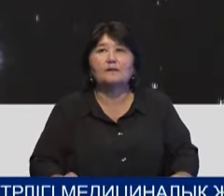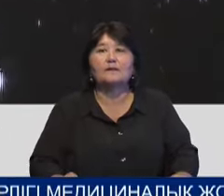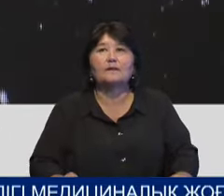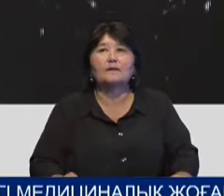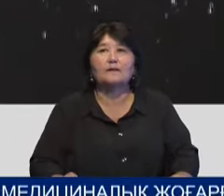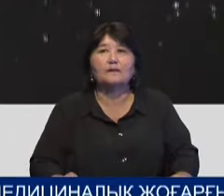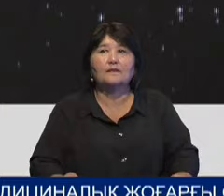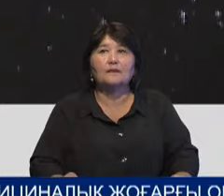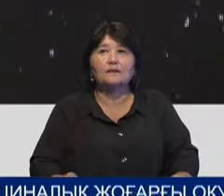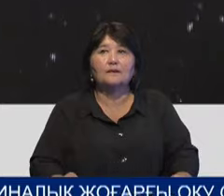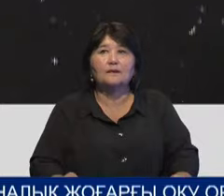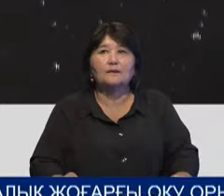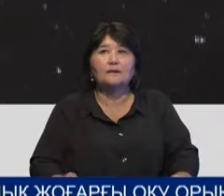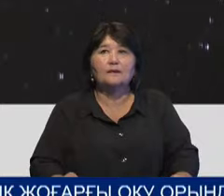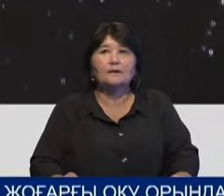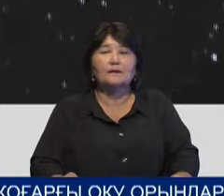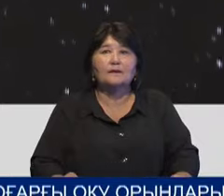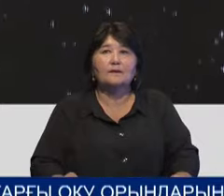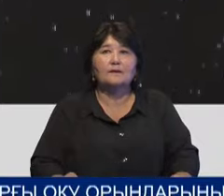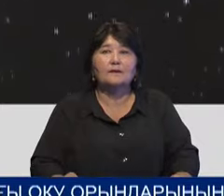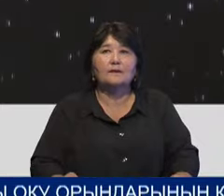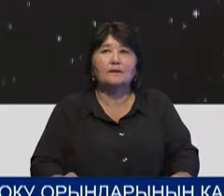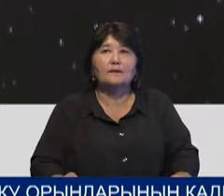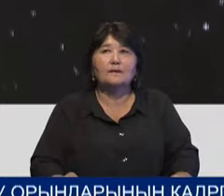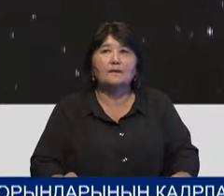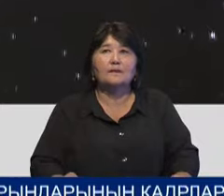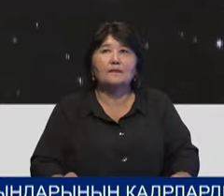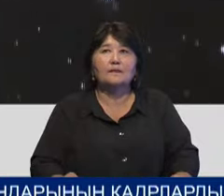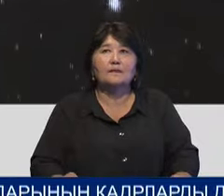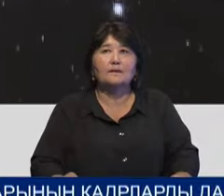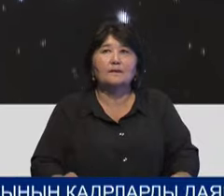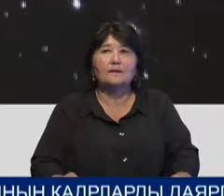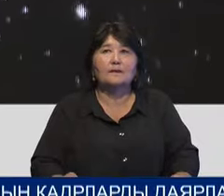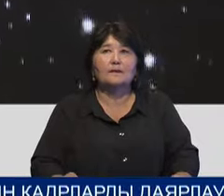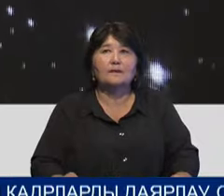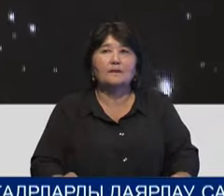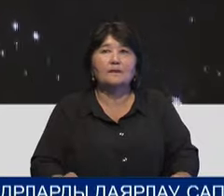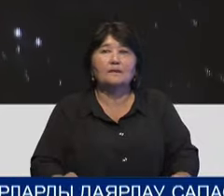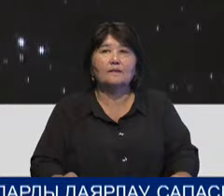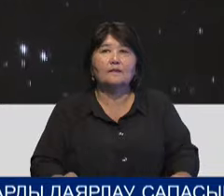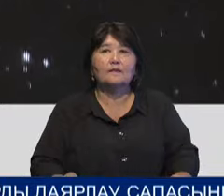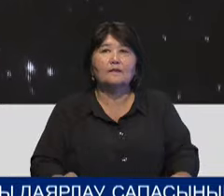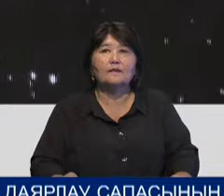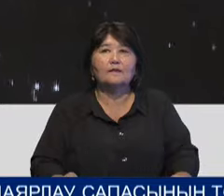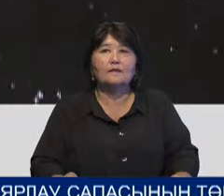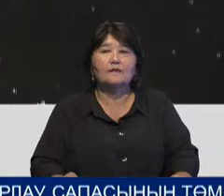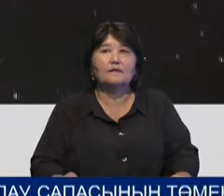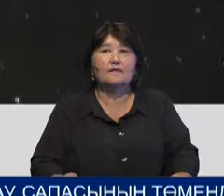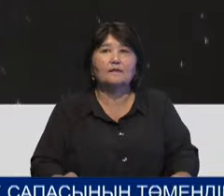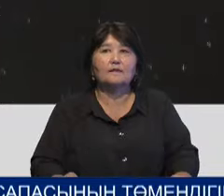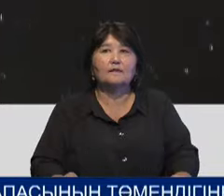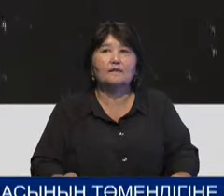Қаптап кетті қиял сөз айылған ойдың шарында ой. Сонда да тілеп